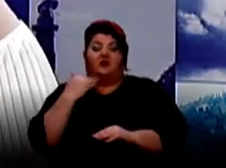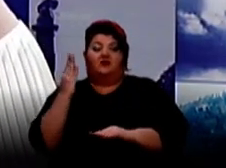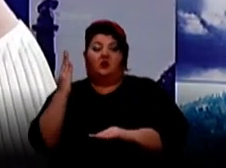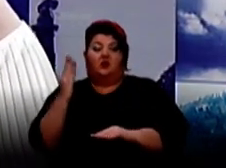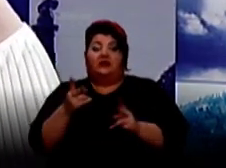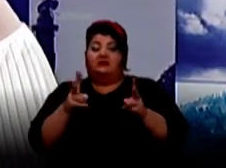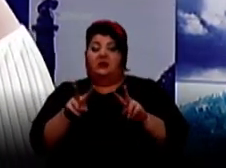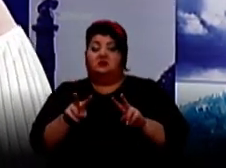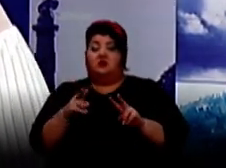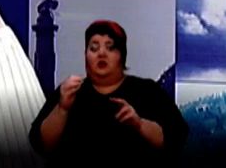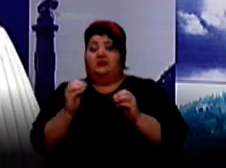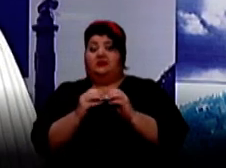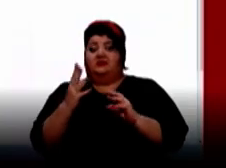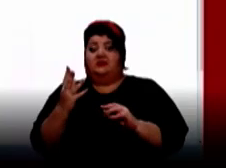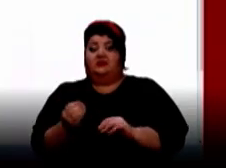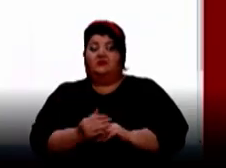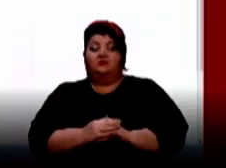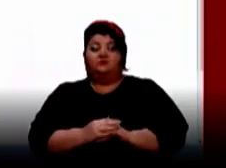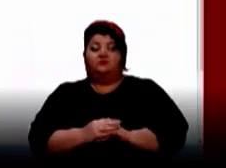60 днів. Зараз подивимося і послухаємо.